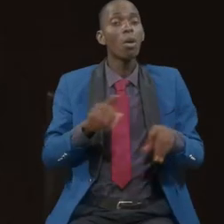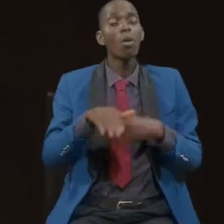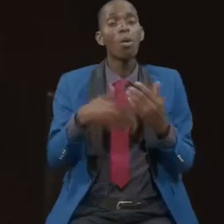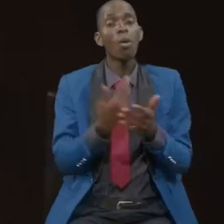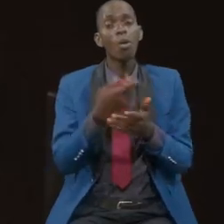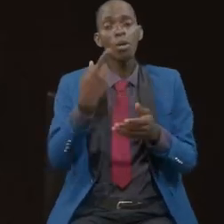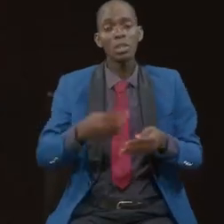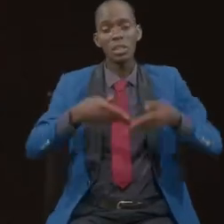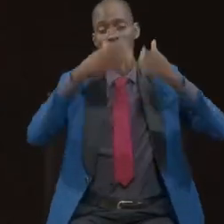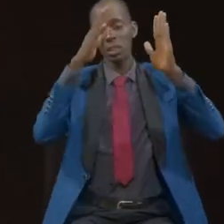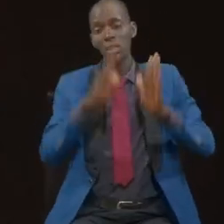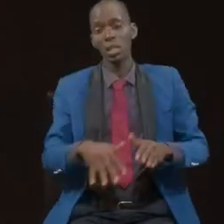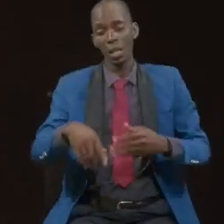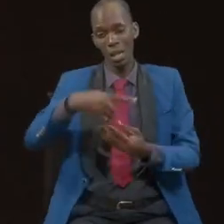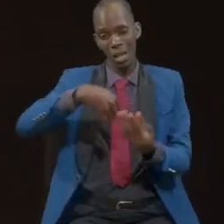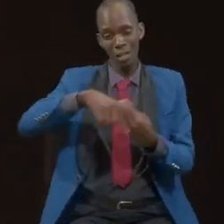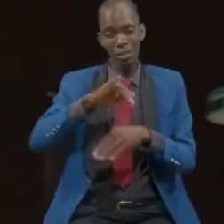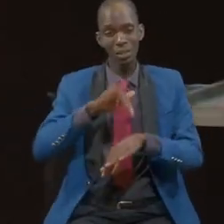concernait?